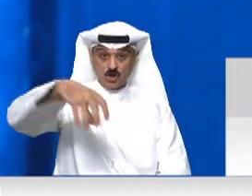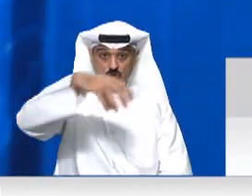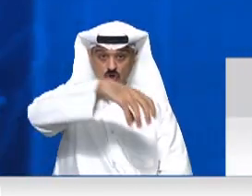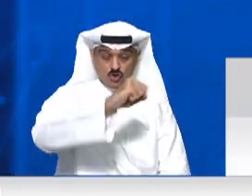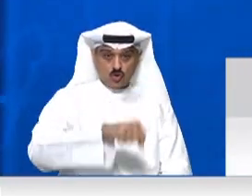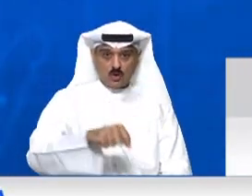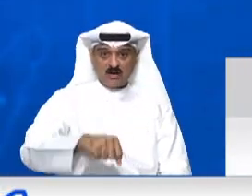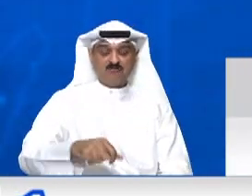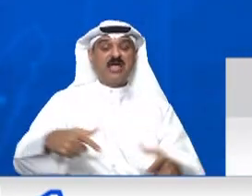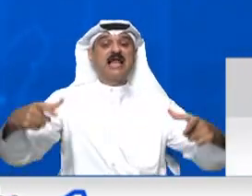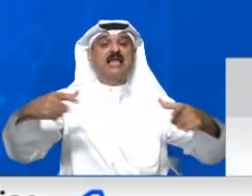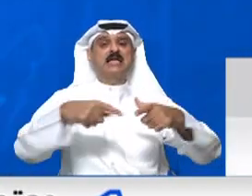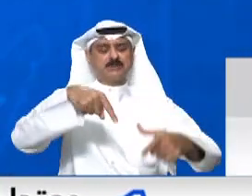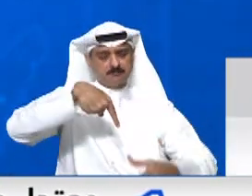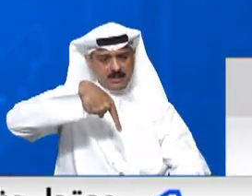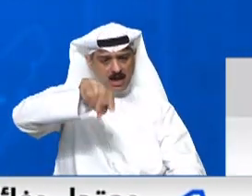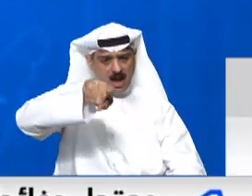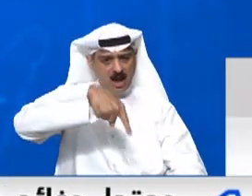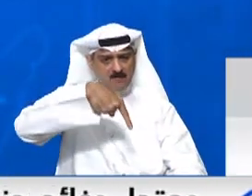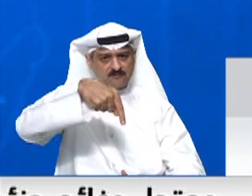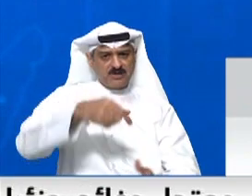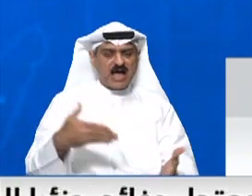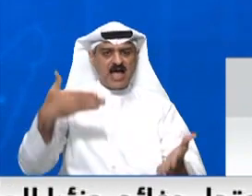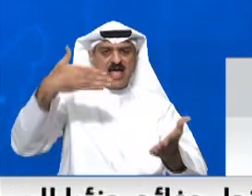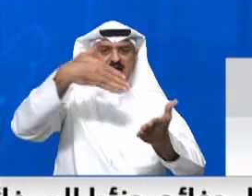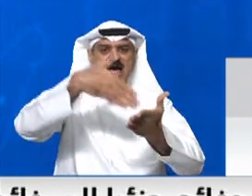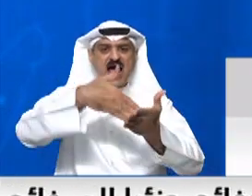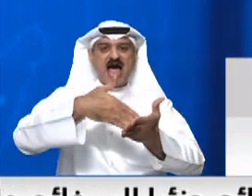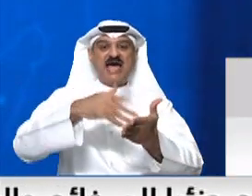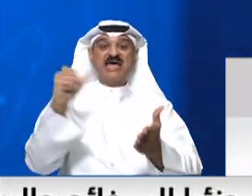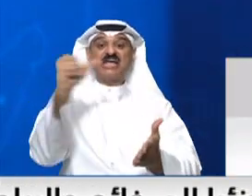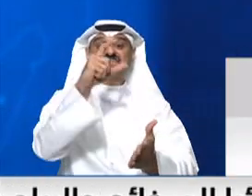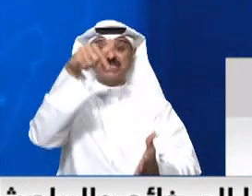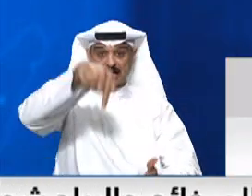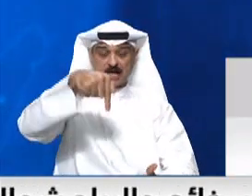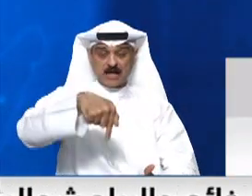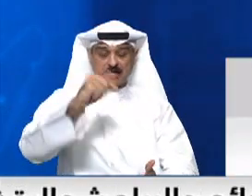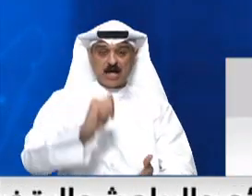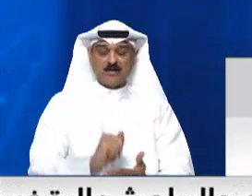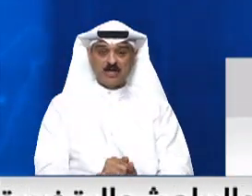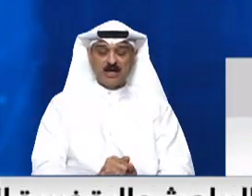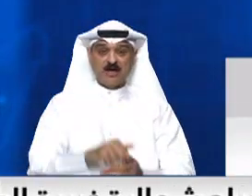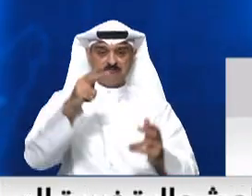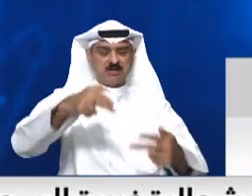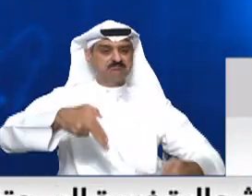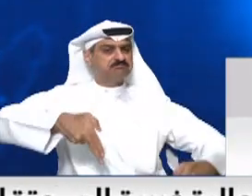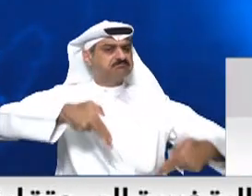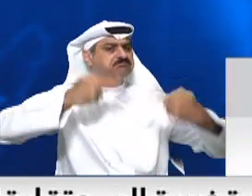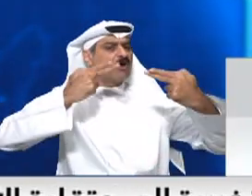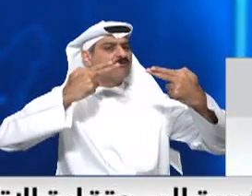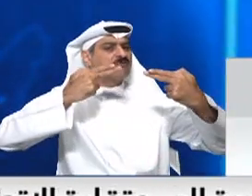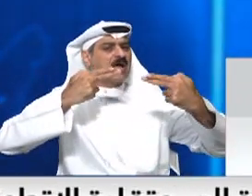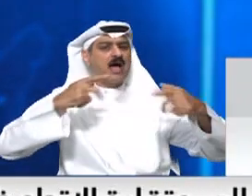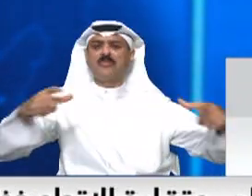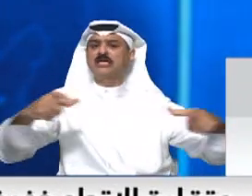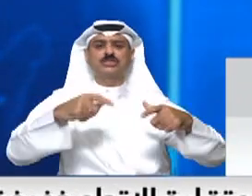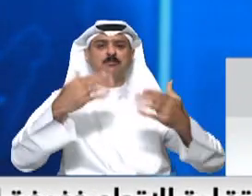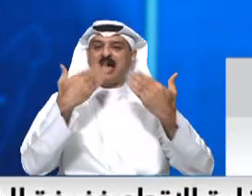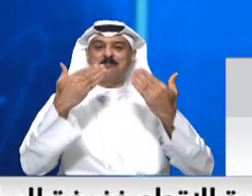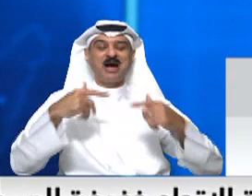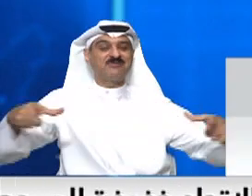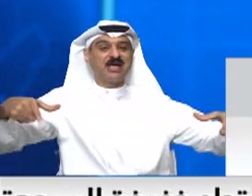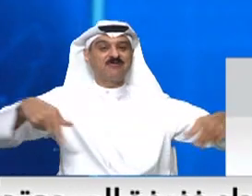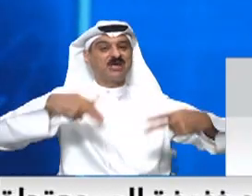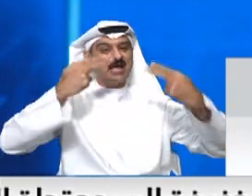اجتماعها المقبل والمقرر عقده في نهايه الشهر الجاري سيكون افتراضيا وليس حضوريا كما كان مقررا في السابق